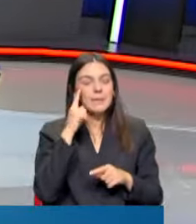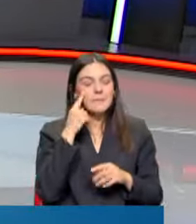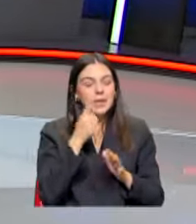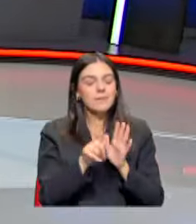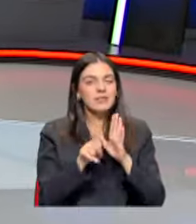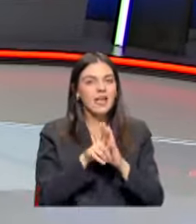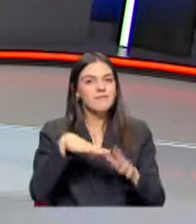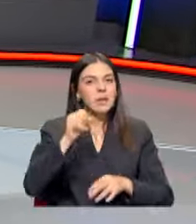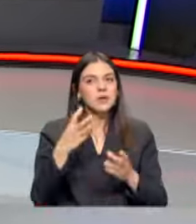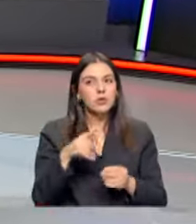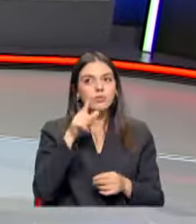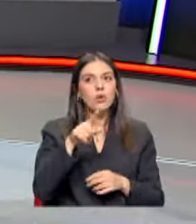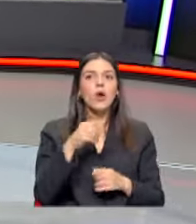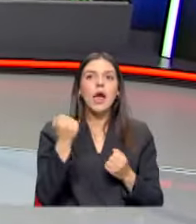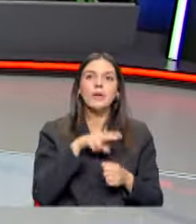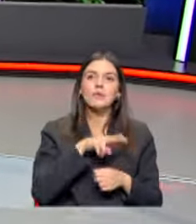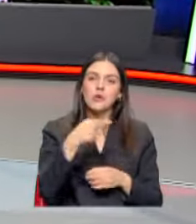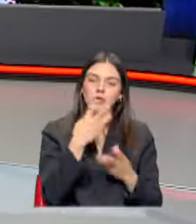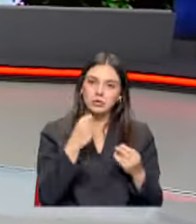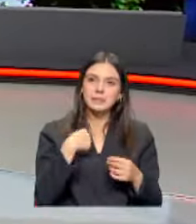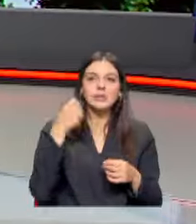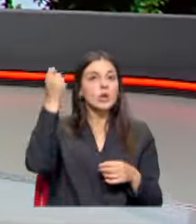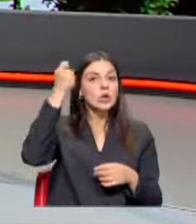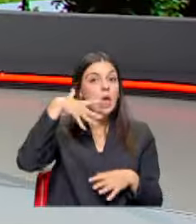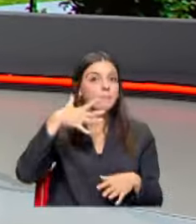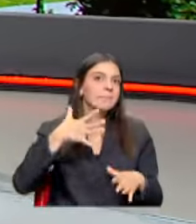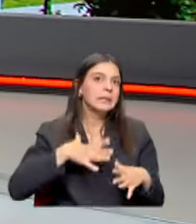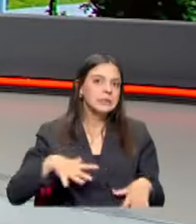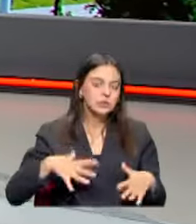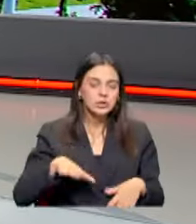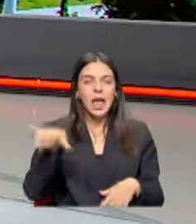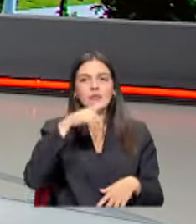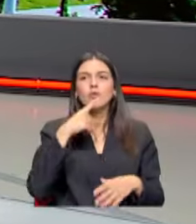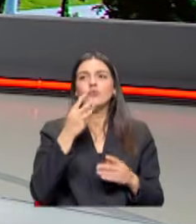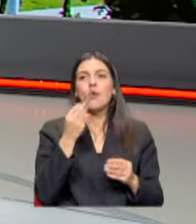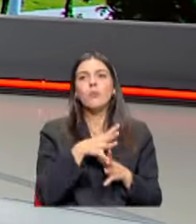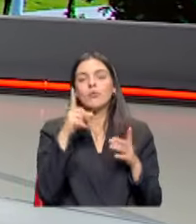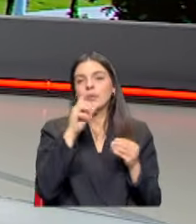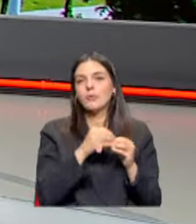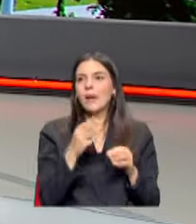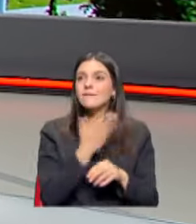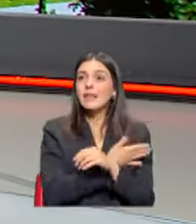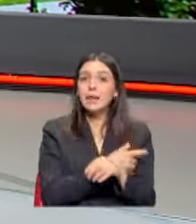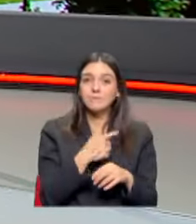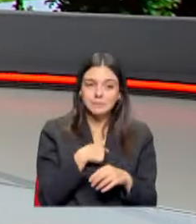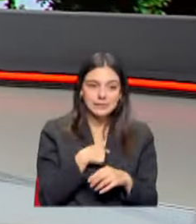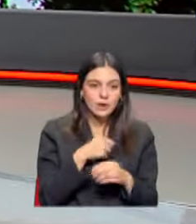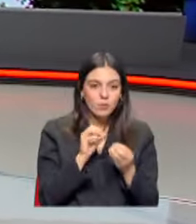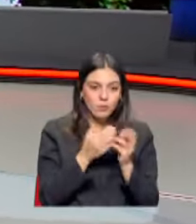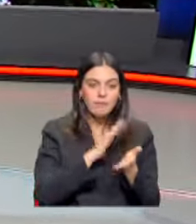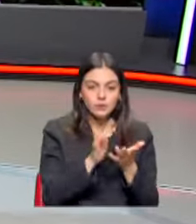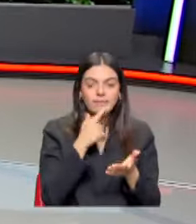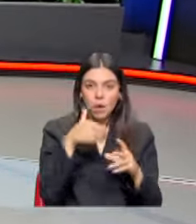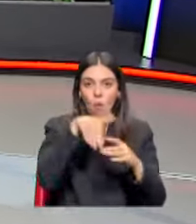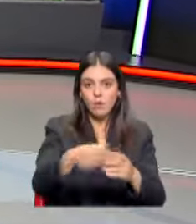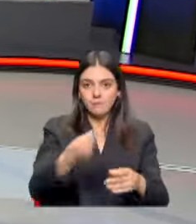mobil çözümlerle bu konuyu da en iyi şekilde yönetmek istiyoruz. Herkes diyor ki bu çok büyük bir sorun. Vatandaş bize bu sorunları çözmek için zaten oy veriyor